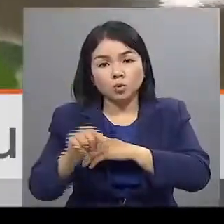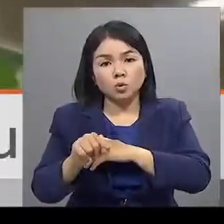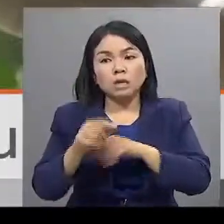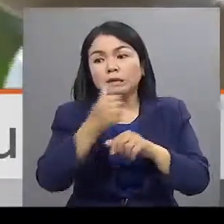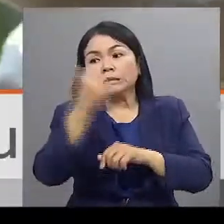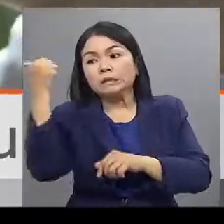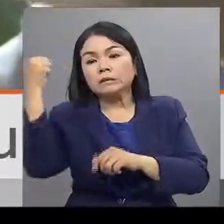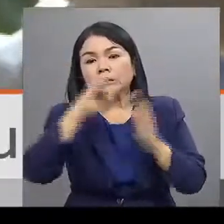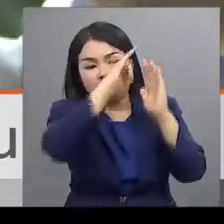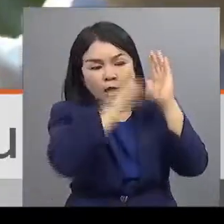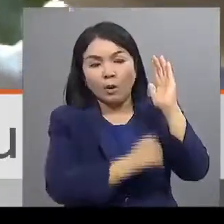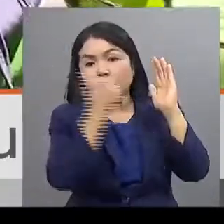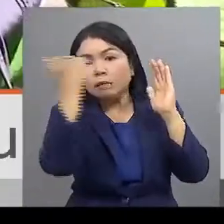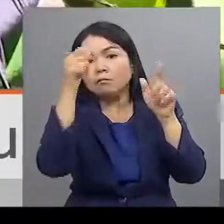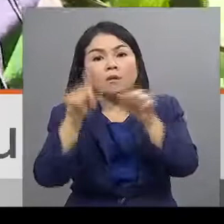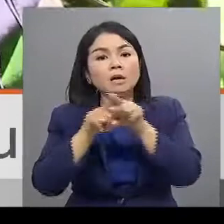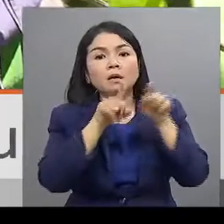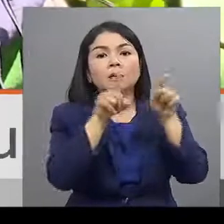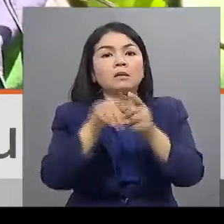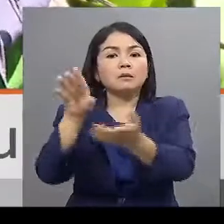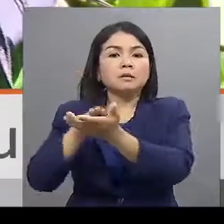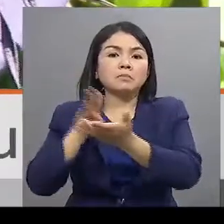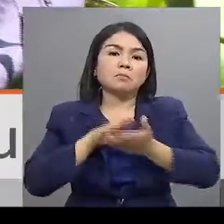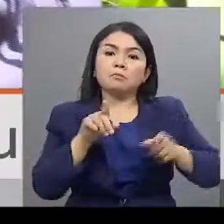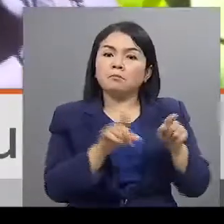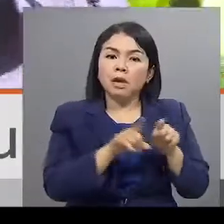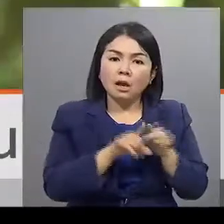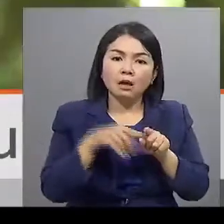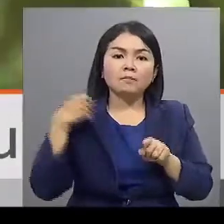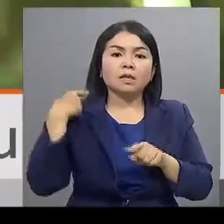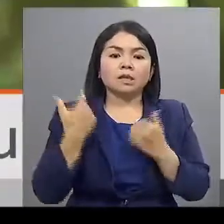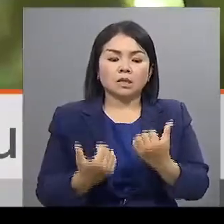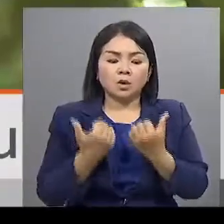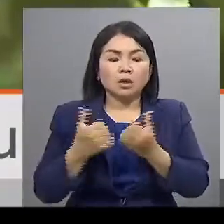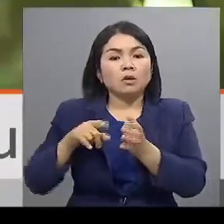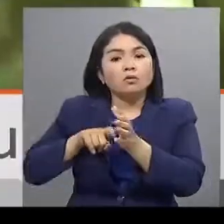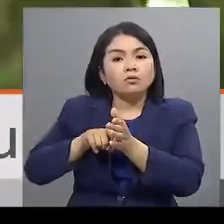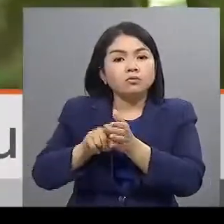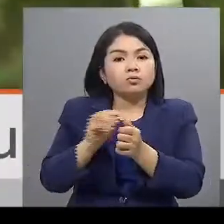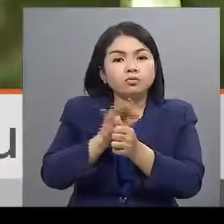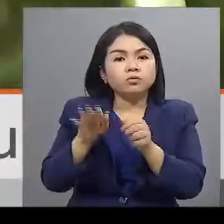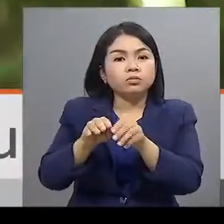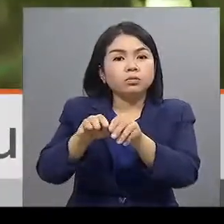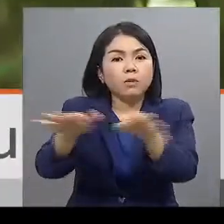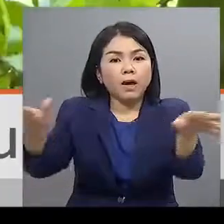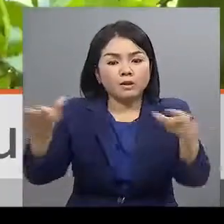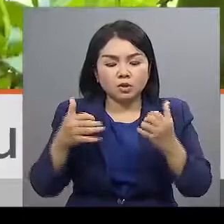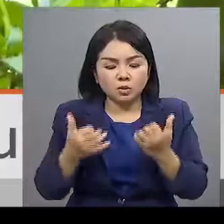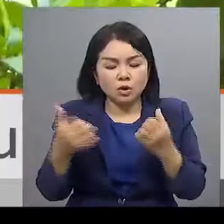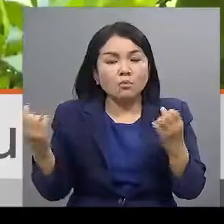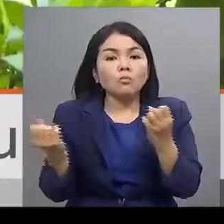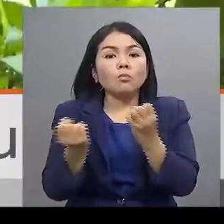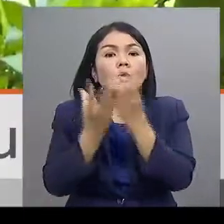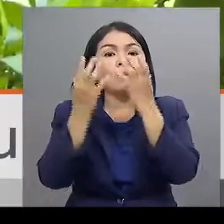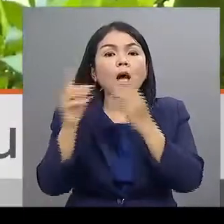เริ่มเก็บเกี่ยวเช่นกันประกอบกับขณะนี้มีการแพร่ระบาดของเชื้อโควิด -19 ซึ่งจะส่งผลกระทบต่อการส่งออกม